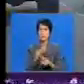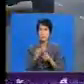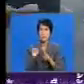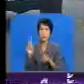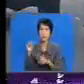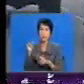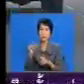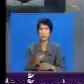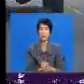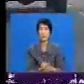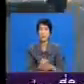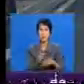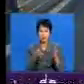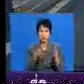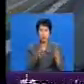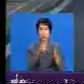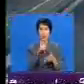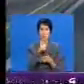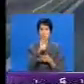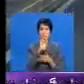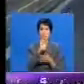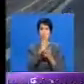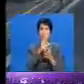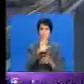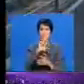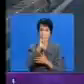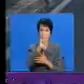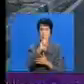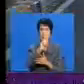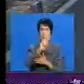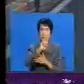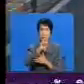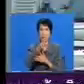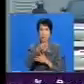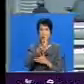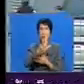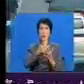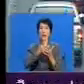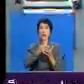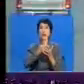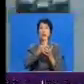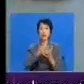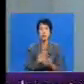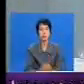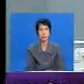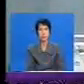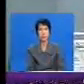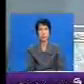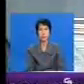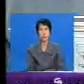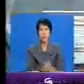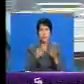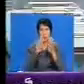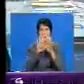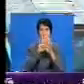ปเส้นทางรัชดาลาดพร้าววันที่16ถึง30กันยายนจะปิดซ่อมทั้งด้านถนนรัชดาภิเษกขาออกจากเส้นท